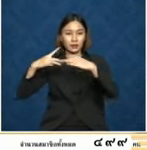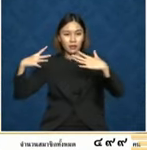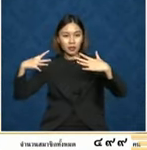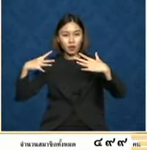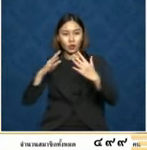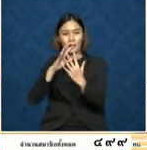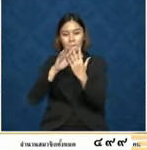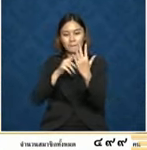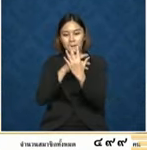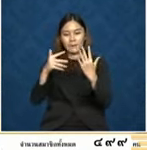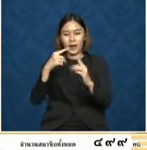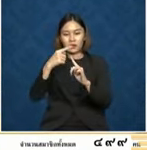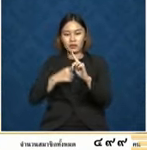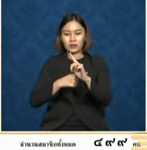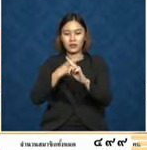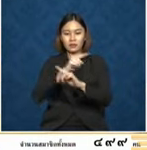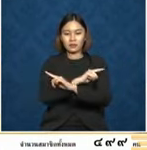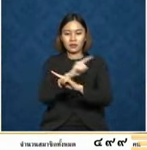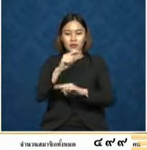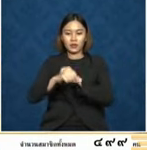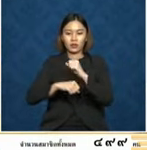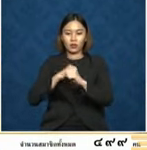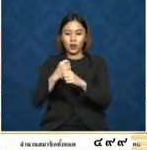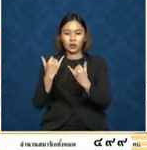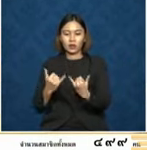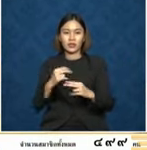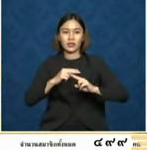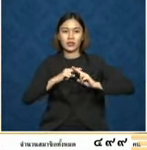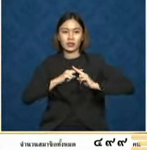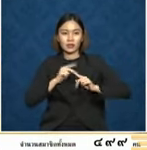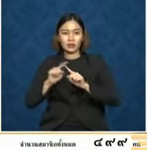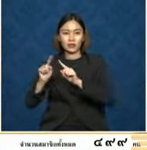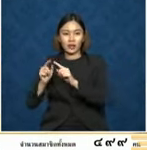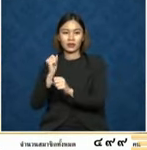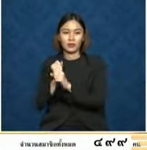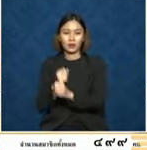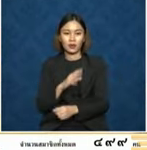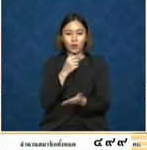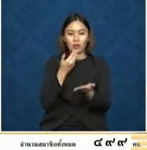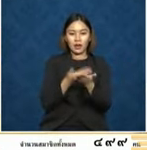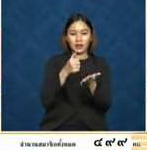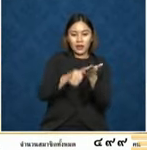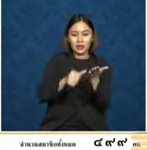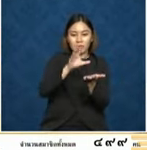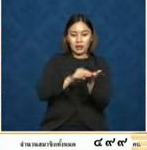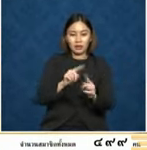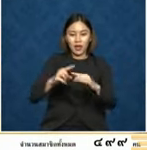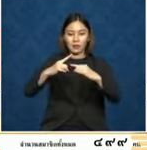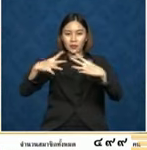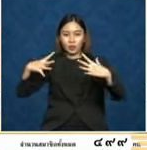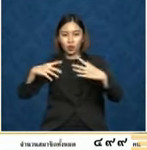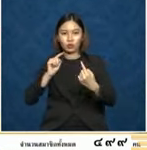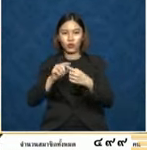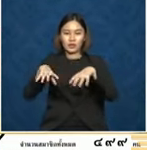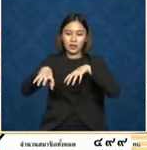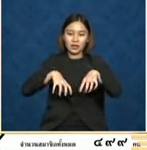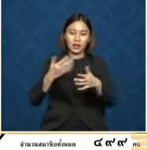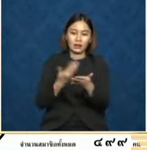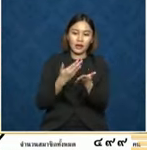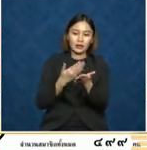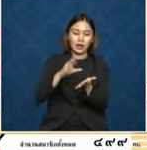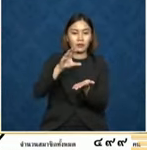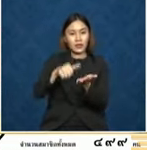ปฏิทินที่เอกชนเขาดำเนินการอยู่การจัดเก็บภาษีต่างๆเมื่อไม่สอดคล้องกันทำให้การจัดเก็บรายได้ของเราเ